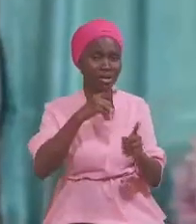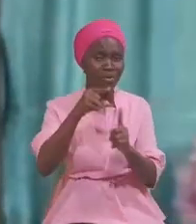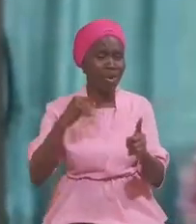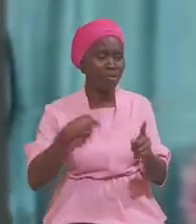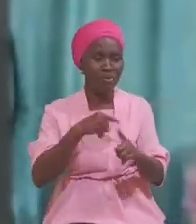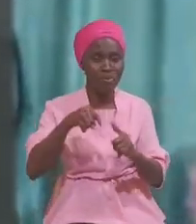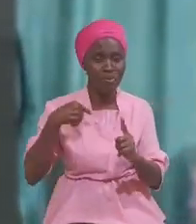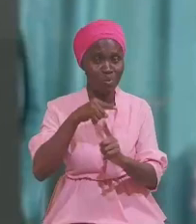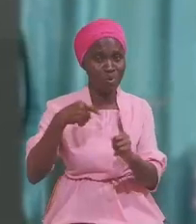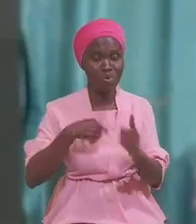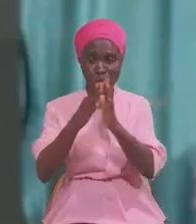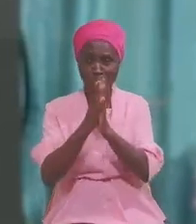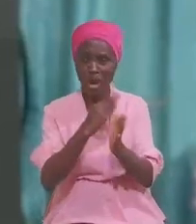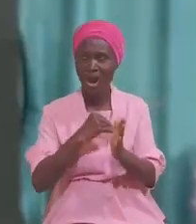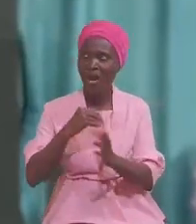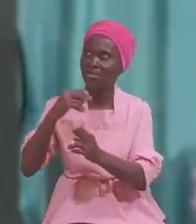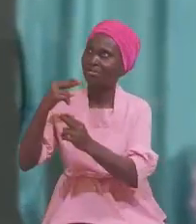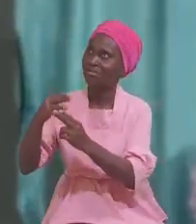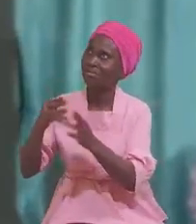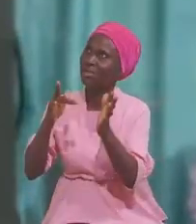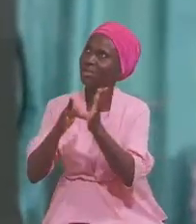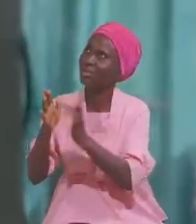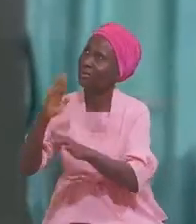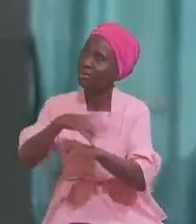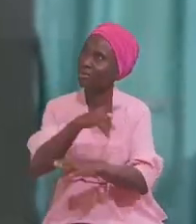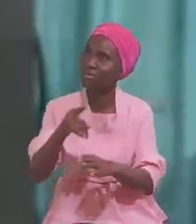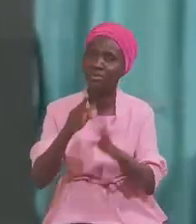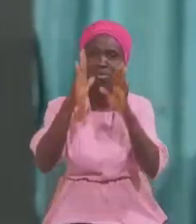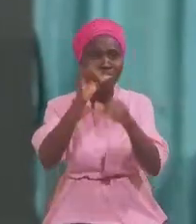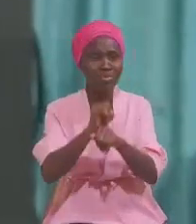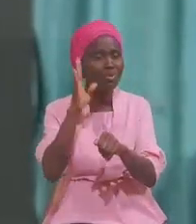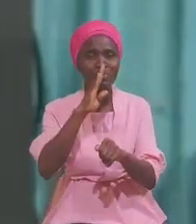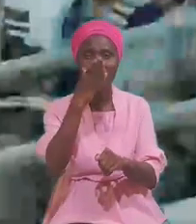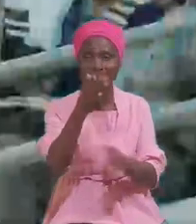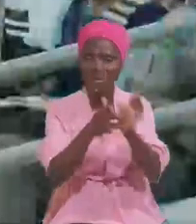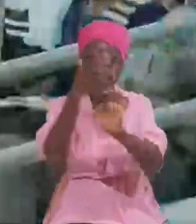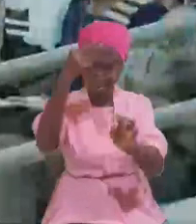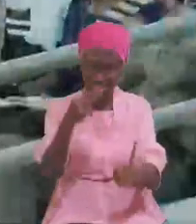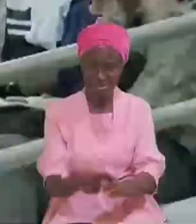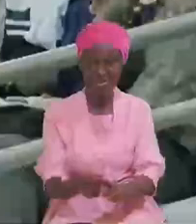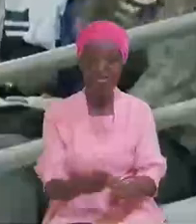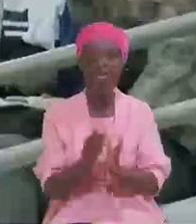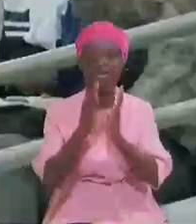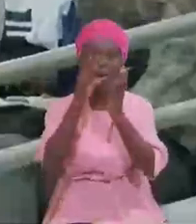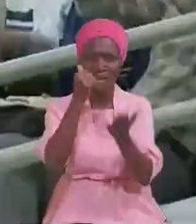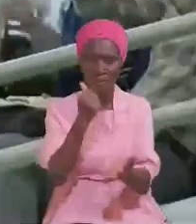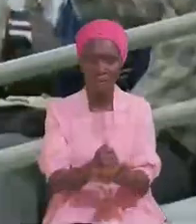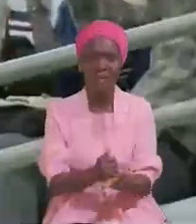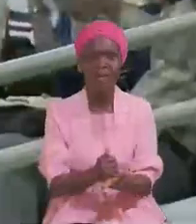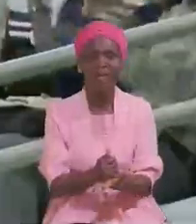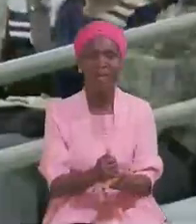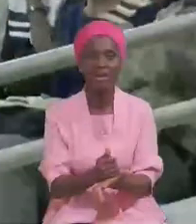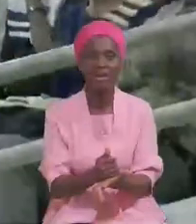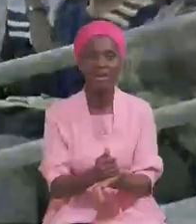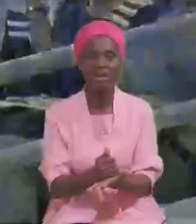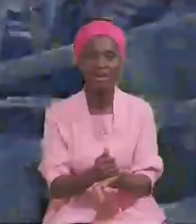le nom de Jésus sur votre vie, votre miracle sera là au nom de Jésus. C'est mieux.